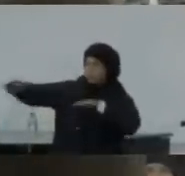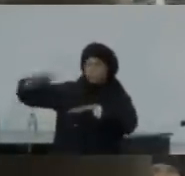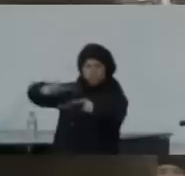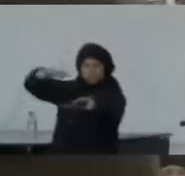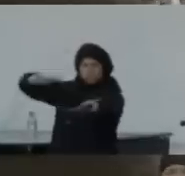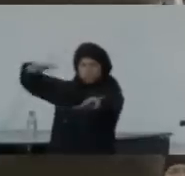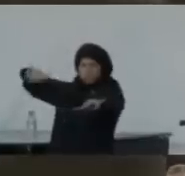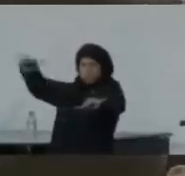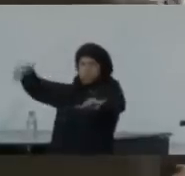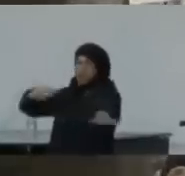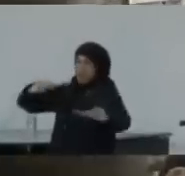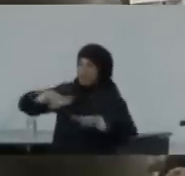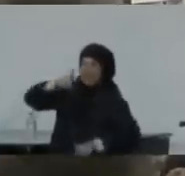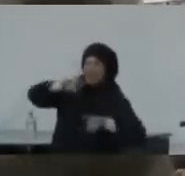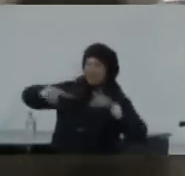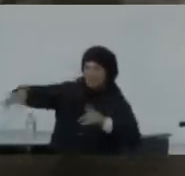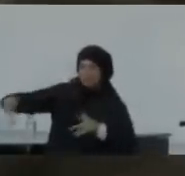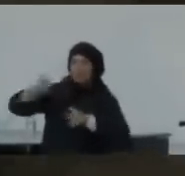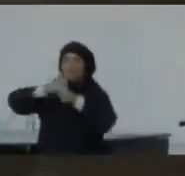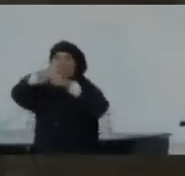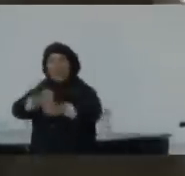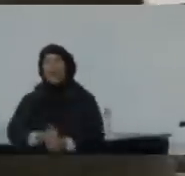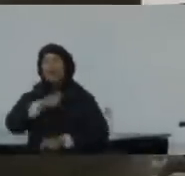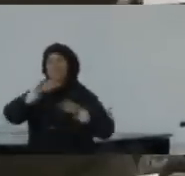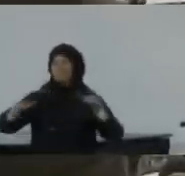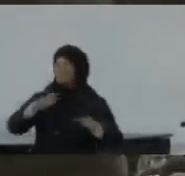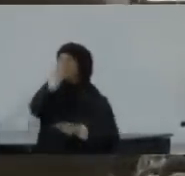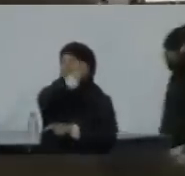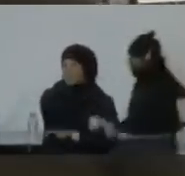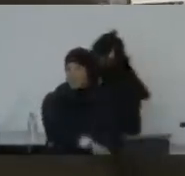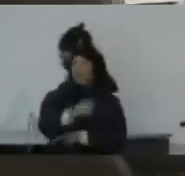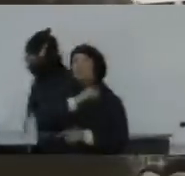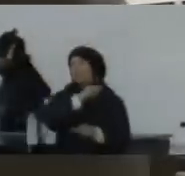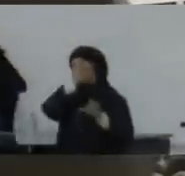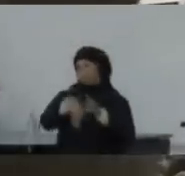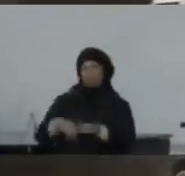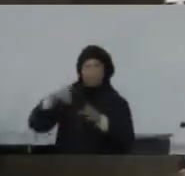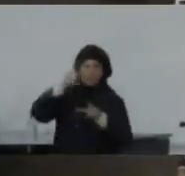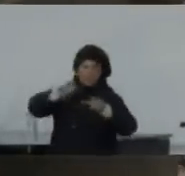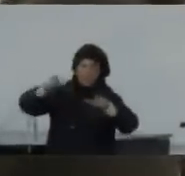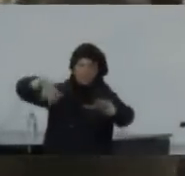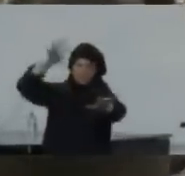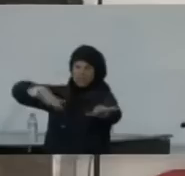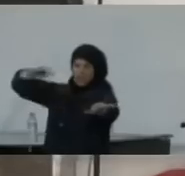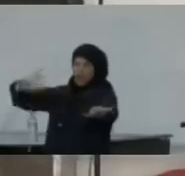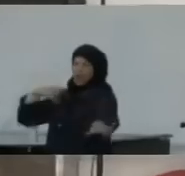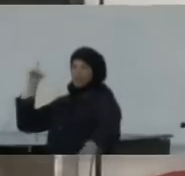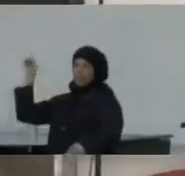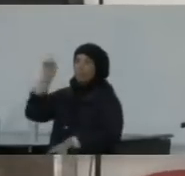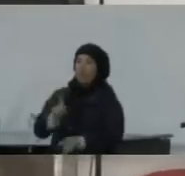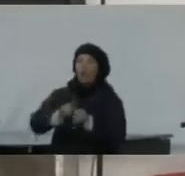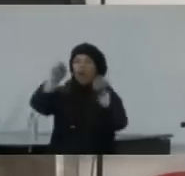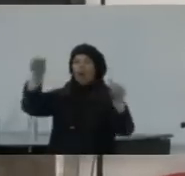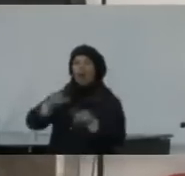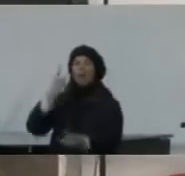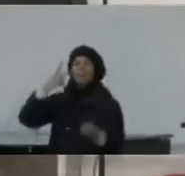persone, milioni di persone, lui fa parte di questi milioni di persone, è venuto qua a testimoniarci con la sua presenza quello